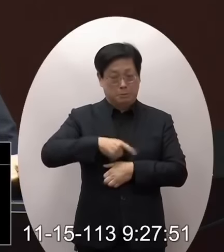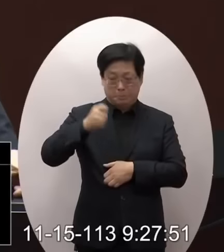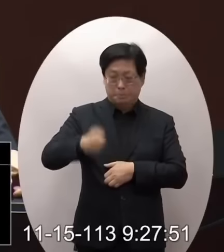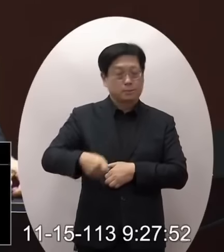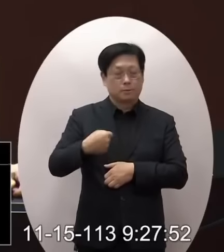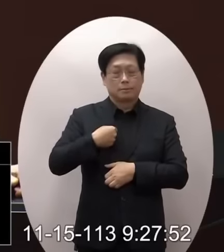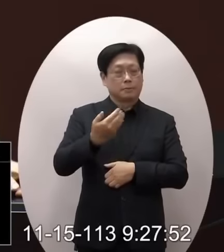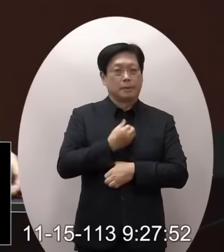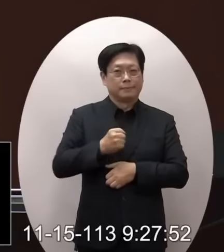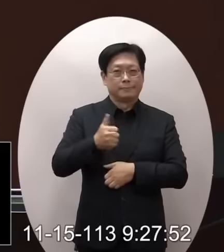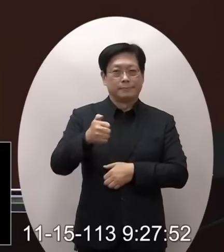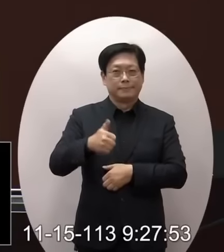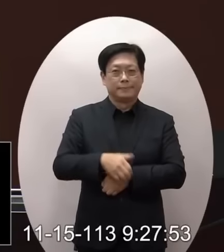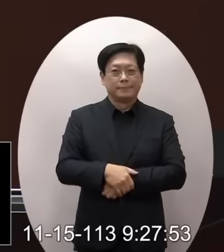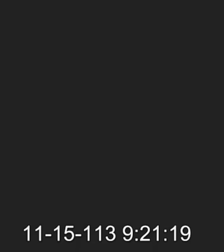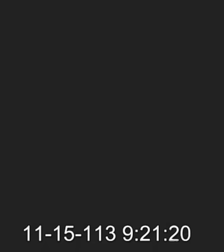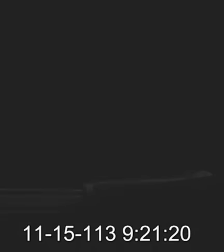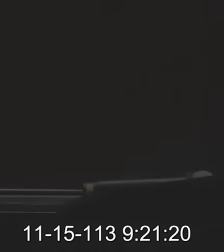我不接受，谢谢。